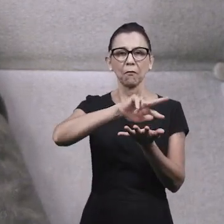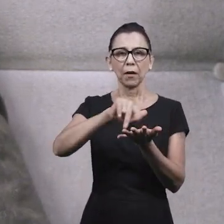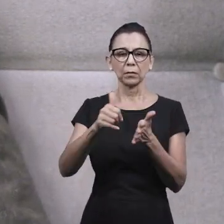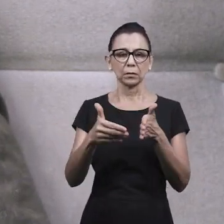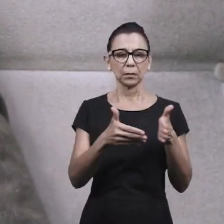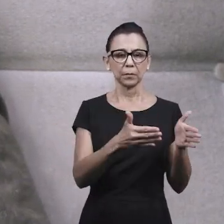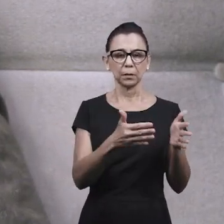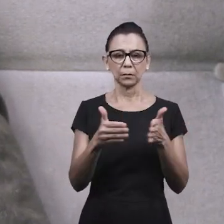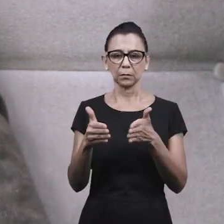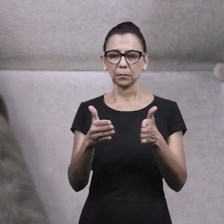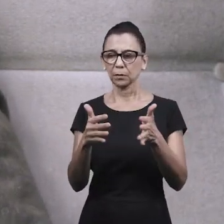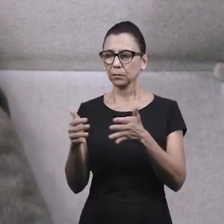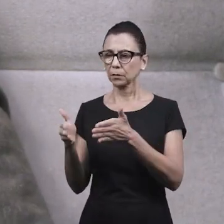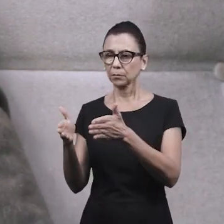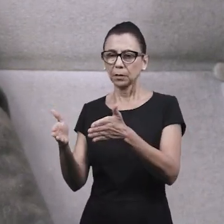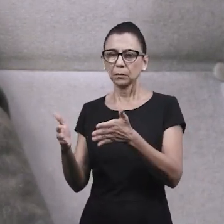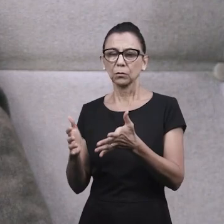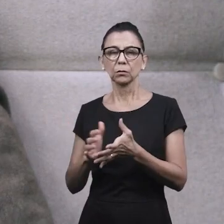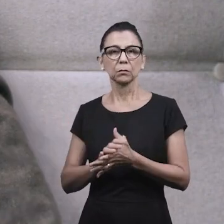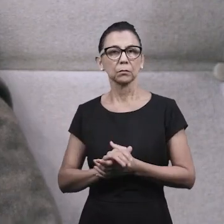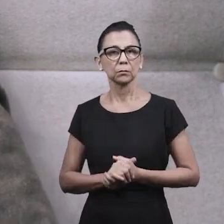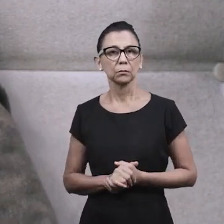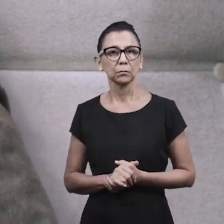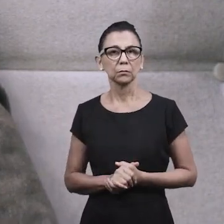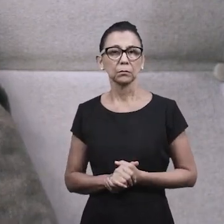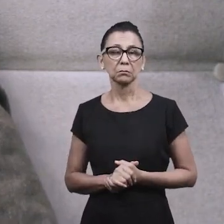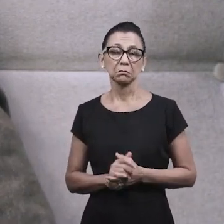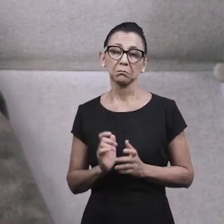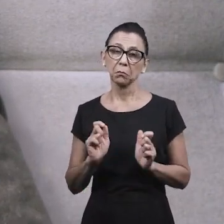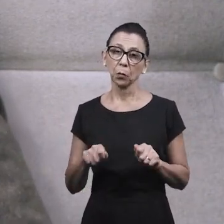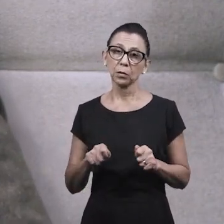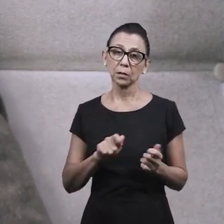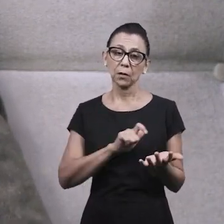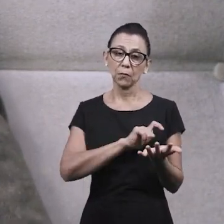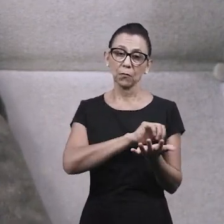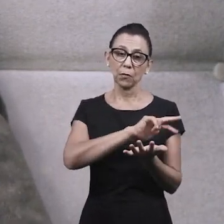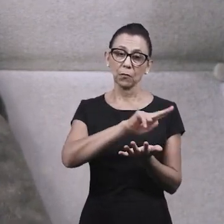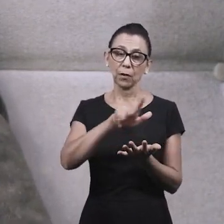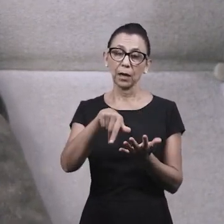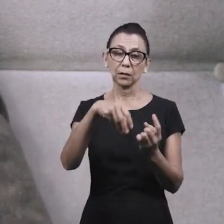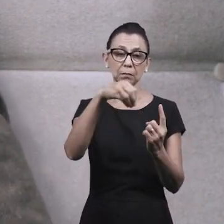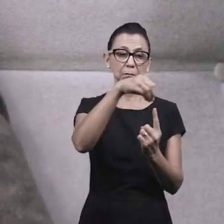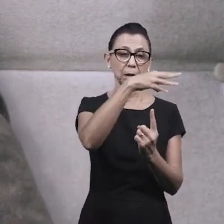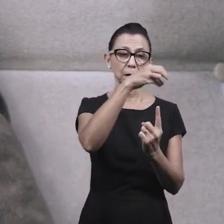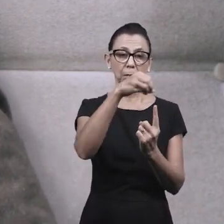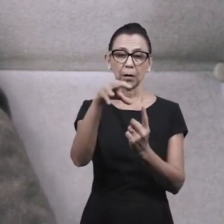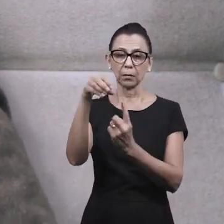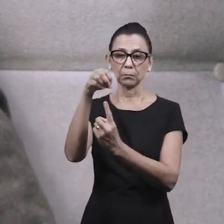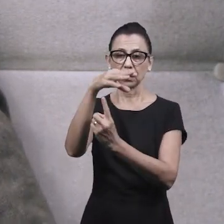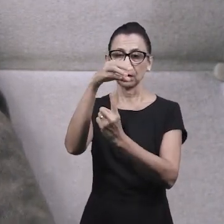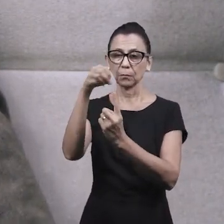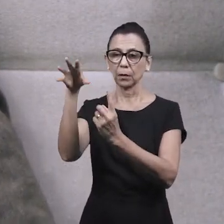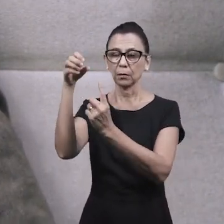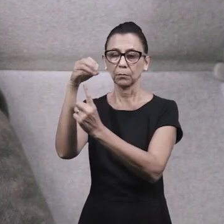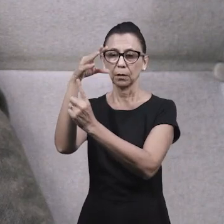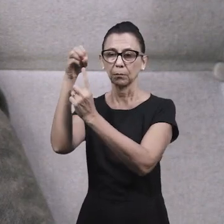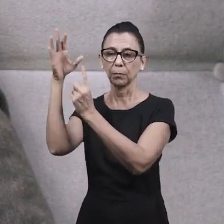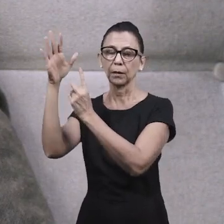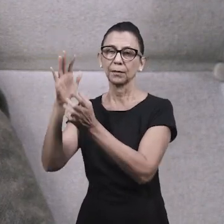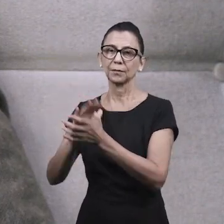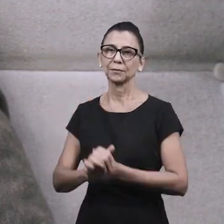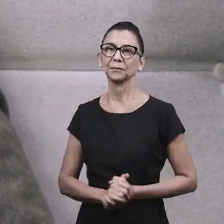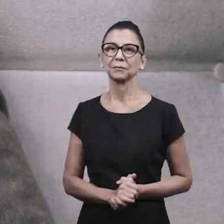il pourrait exister plusieurs médiateurs. Mais non. La parole de Dieu dit,